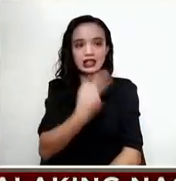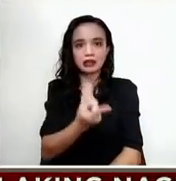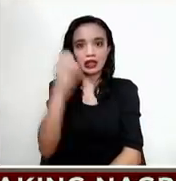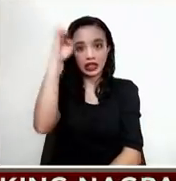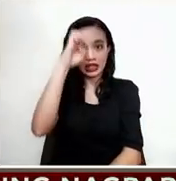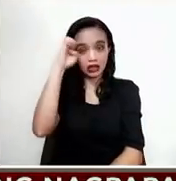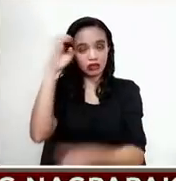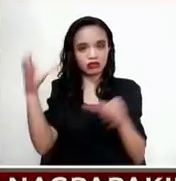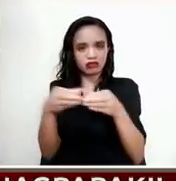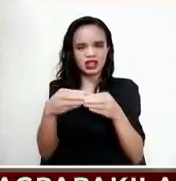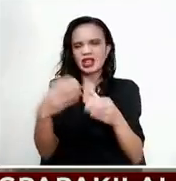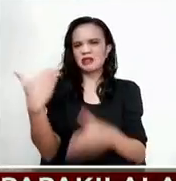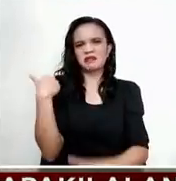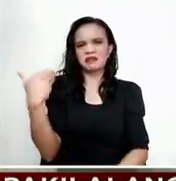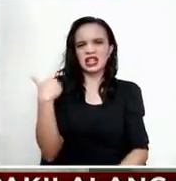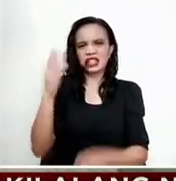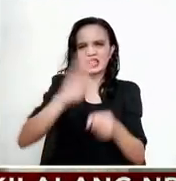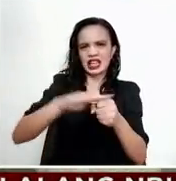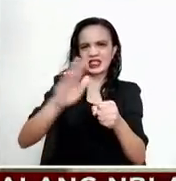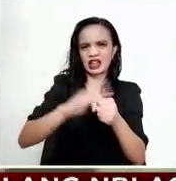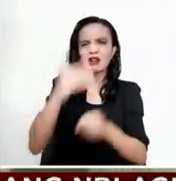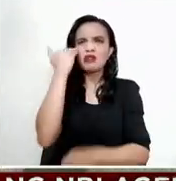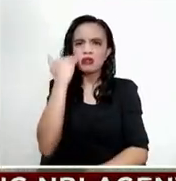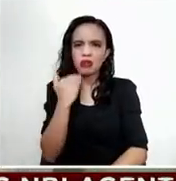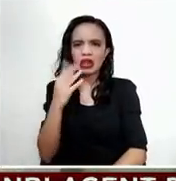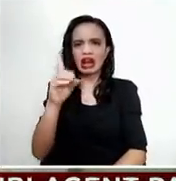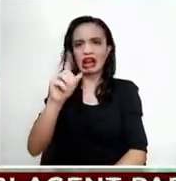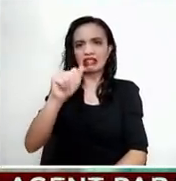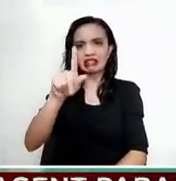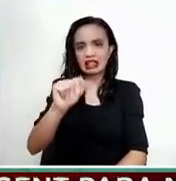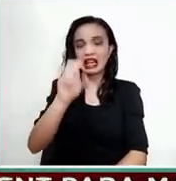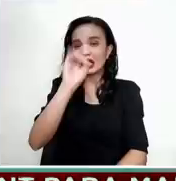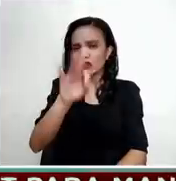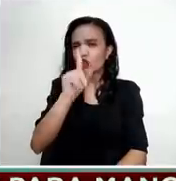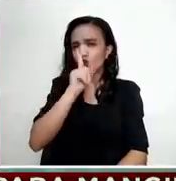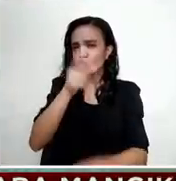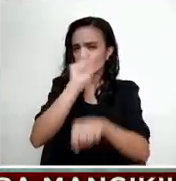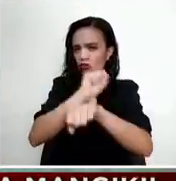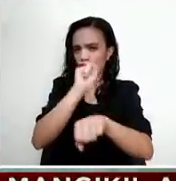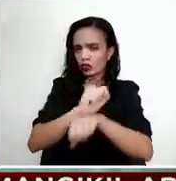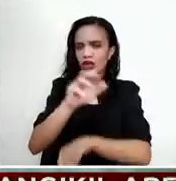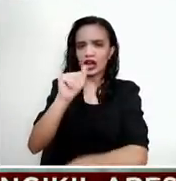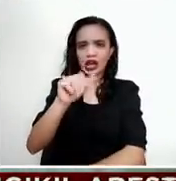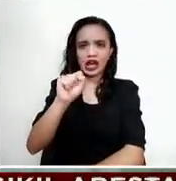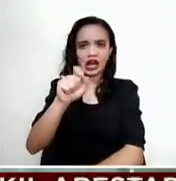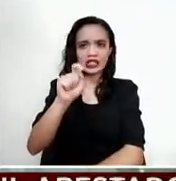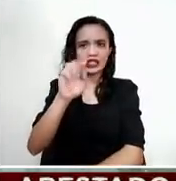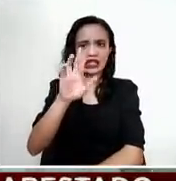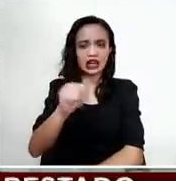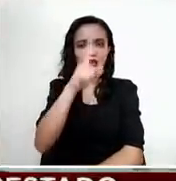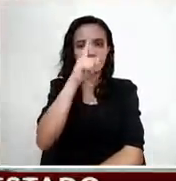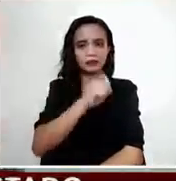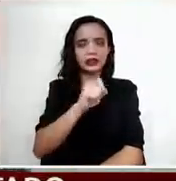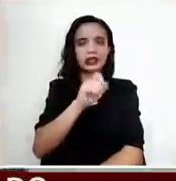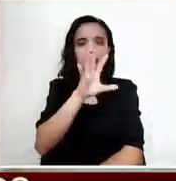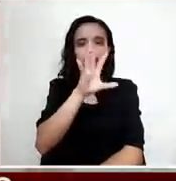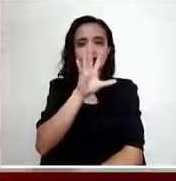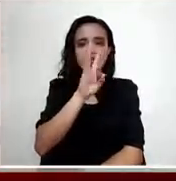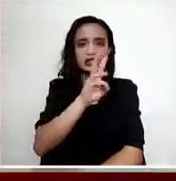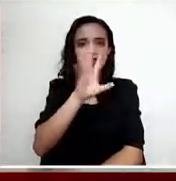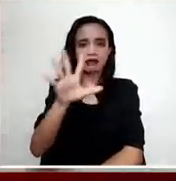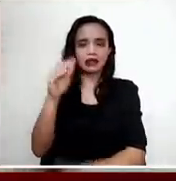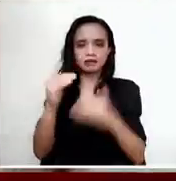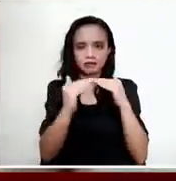na datos kung gaano ka-epektibo ang bakuna ng AstraZeneca sa mga edad 55 at pataas.